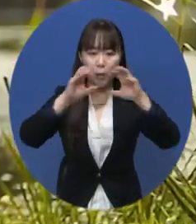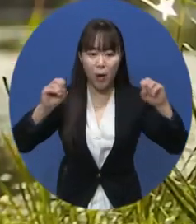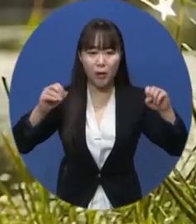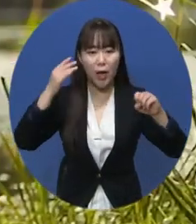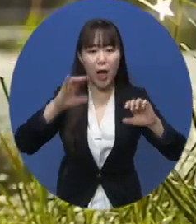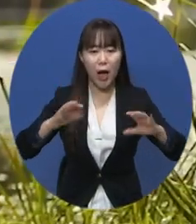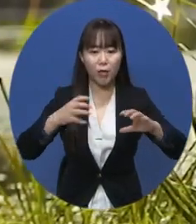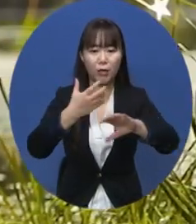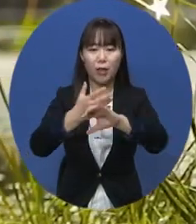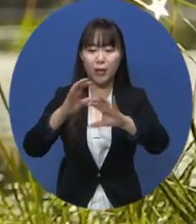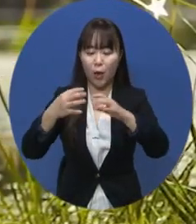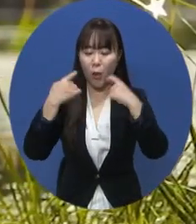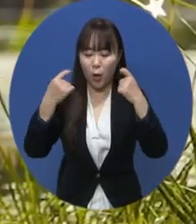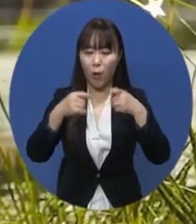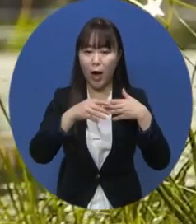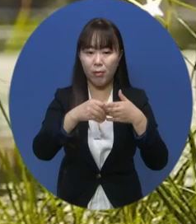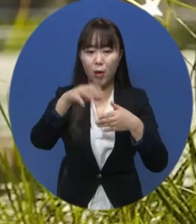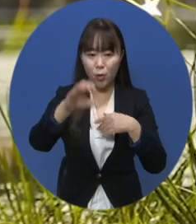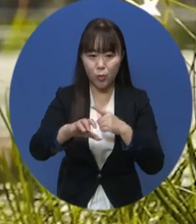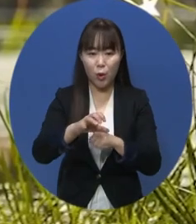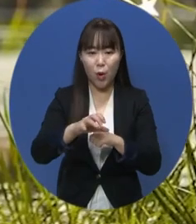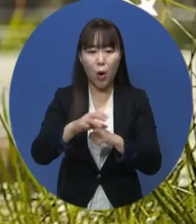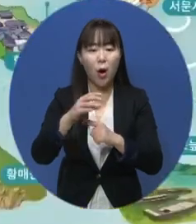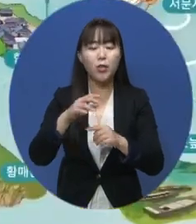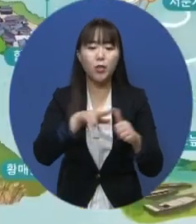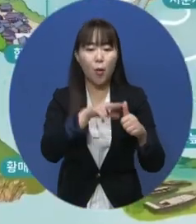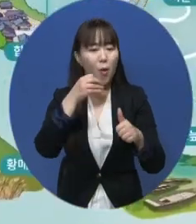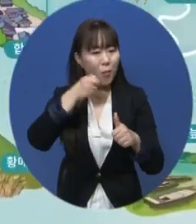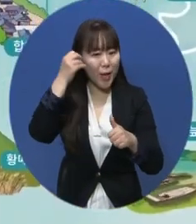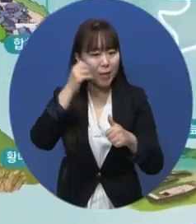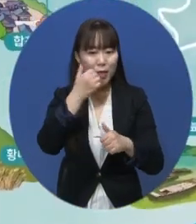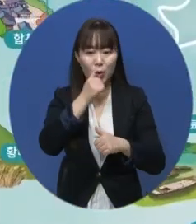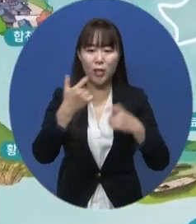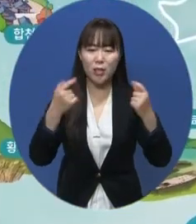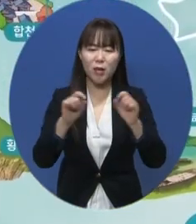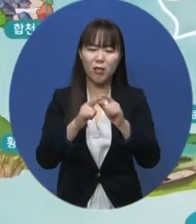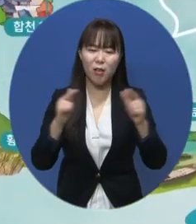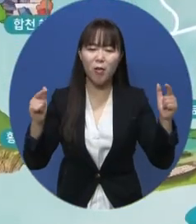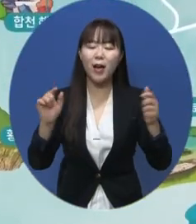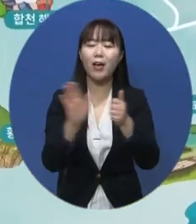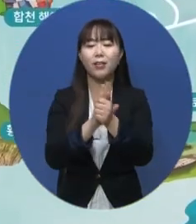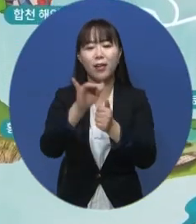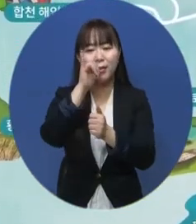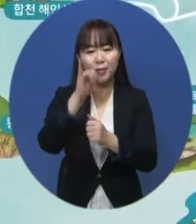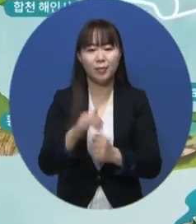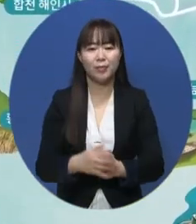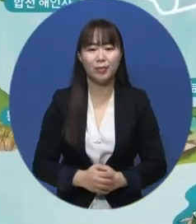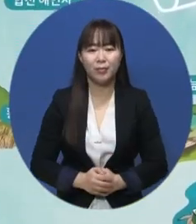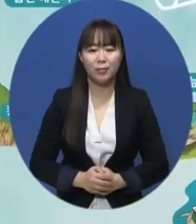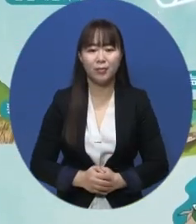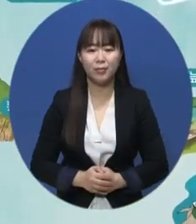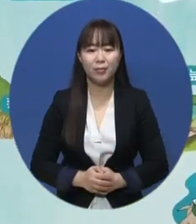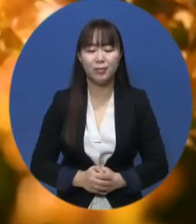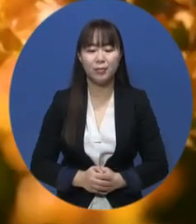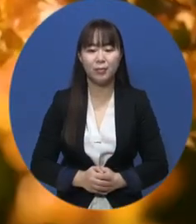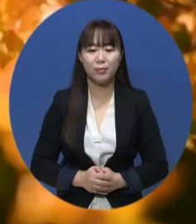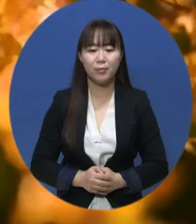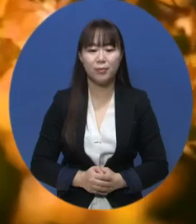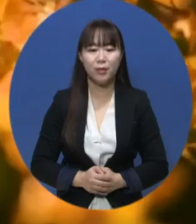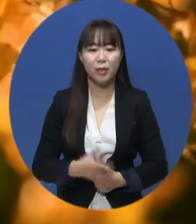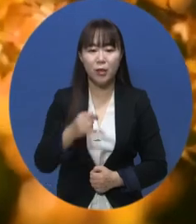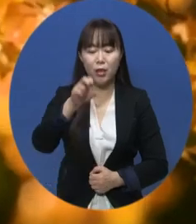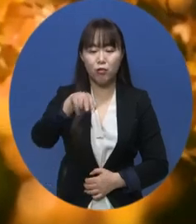관광 안내소와 여행 관광 정보 홈페이지에 소개되는 등 다양한 혜택을 받게 됩니다. 이에